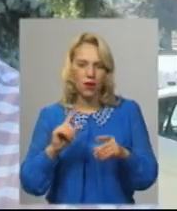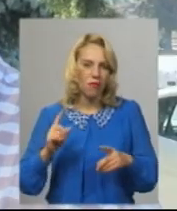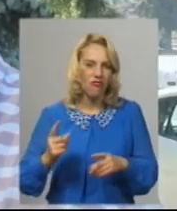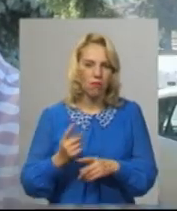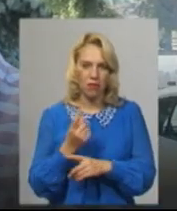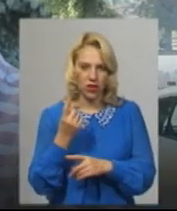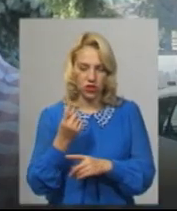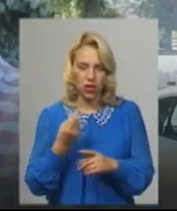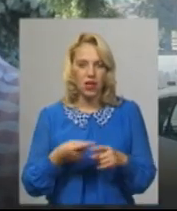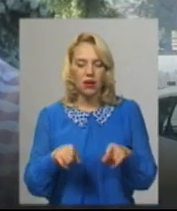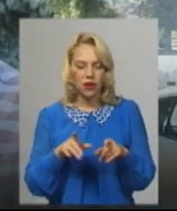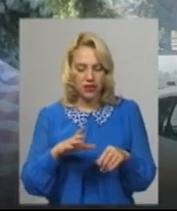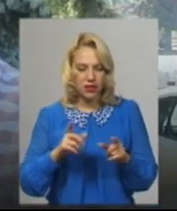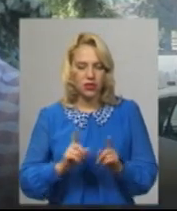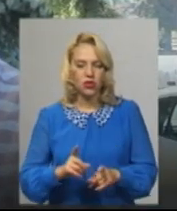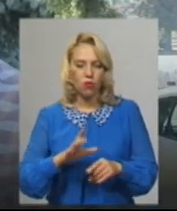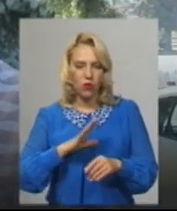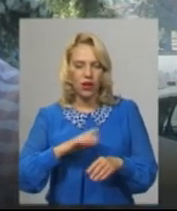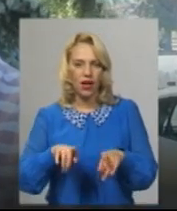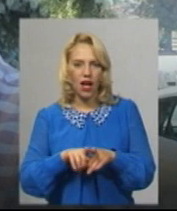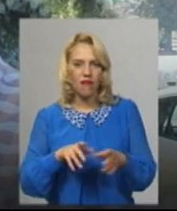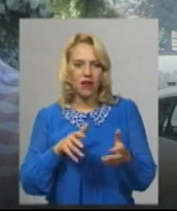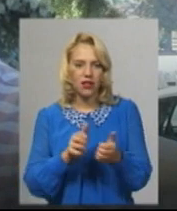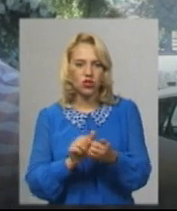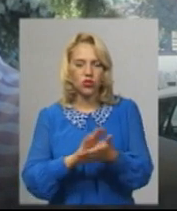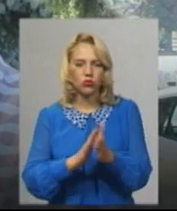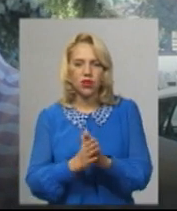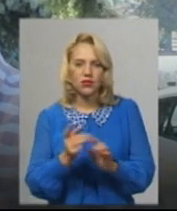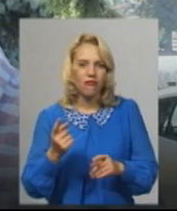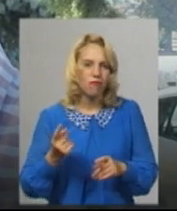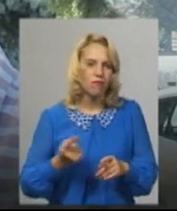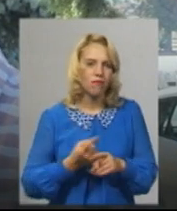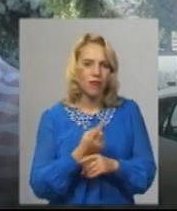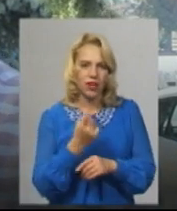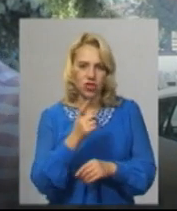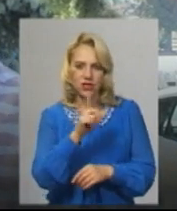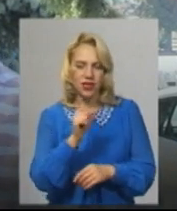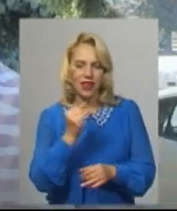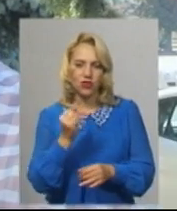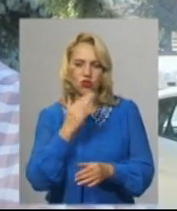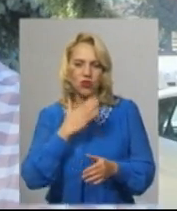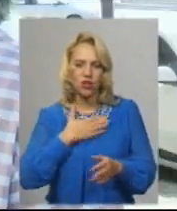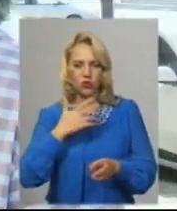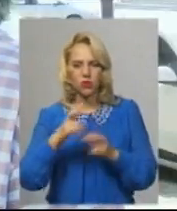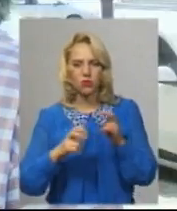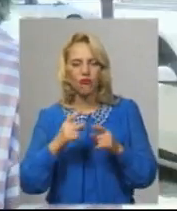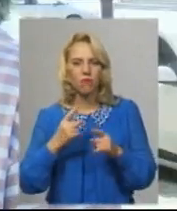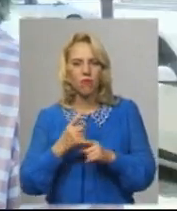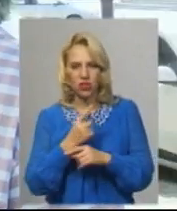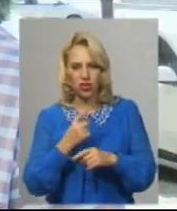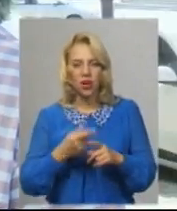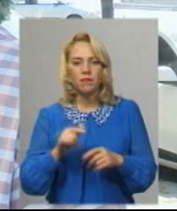дійсно була така аварійна ситуація, яка сталася, ну, напевно, за історію нашого підприємства вперше.